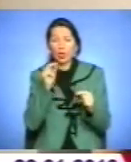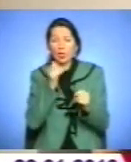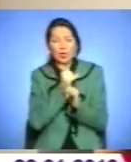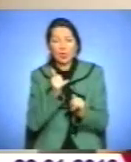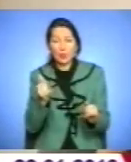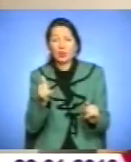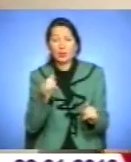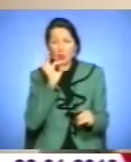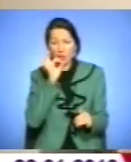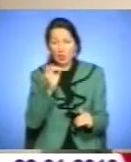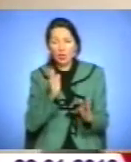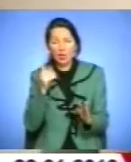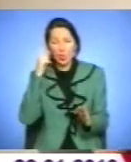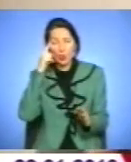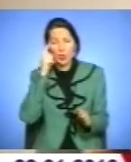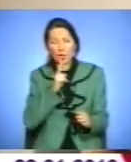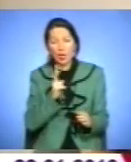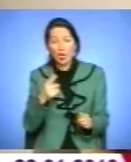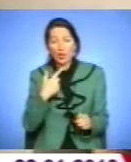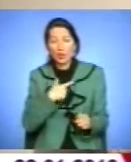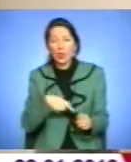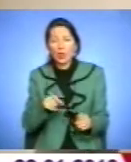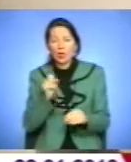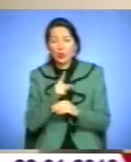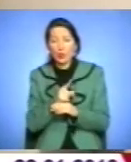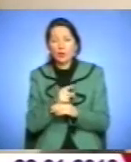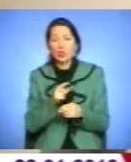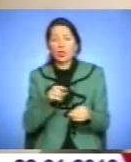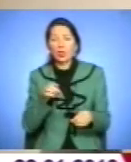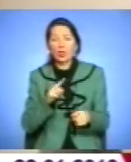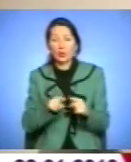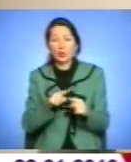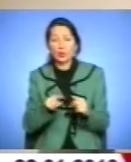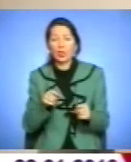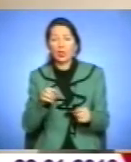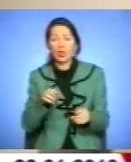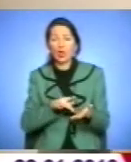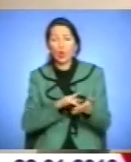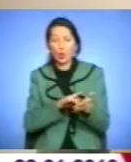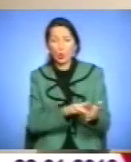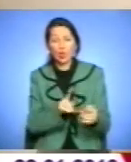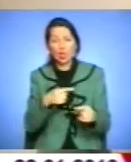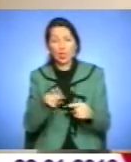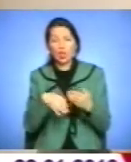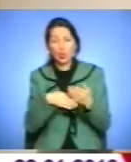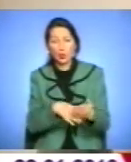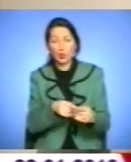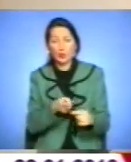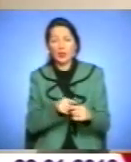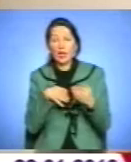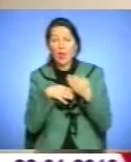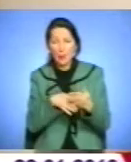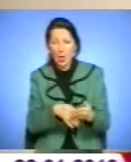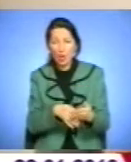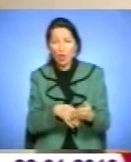тільки думали, який собі замовити екстрений тур чи інші способи вдарялися. Тому дійсно цей метод, цей